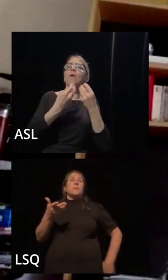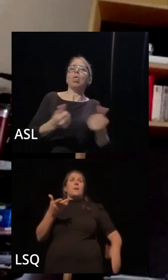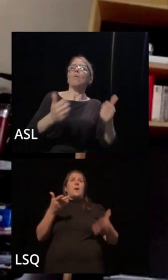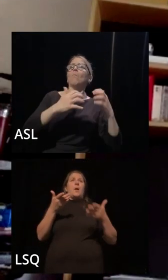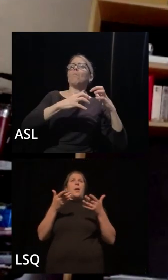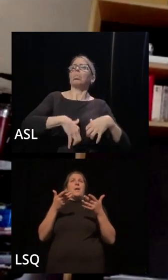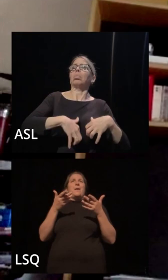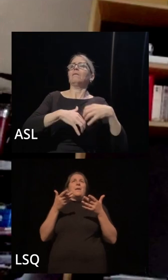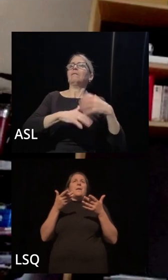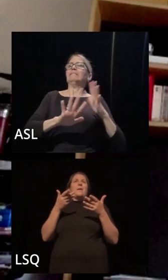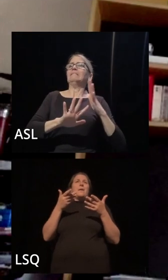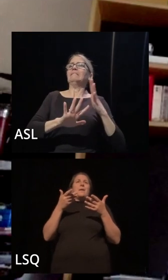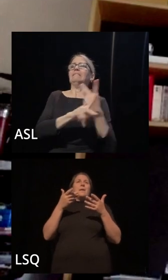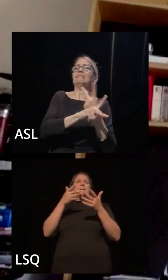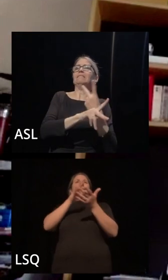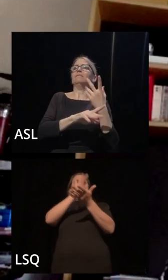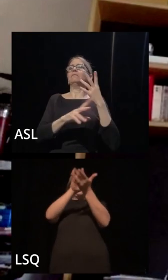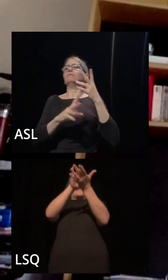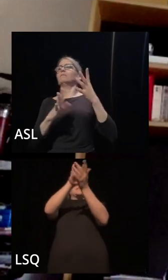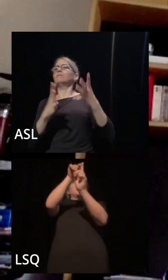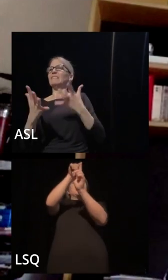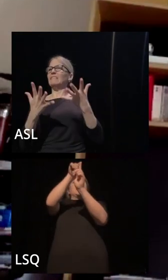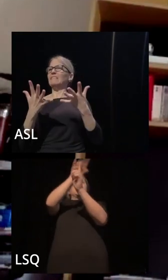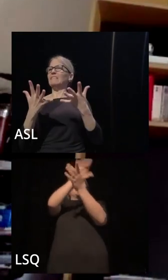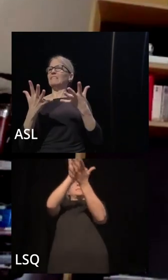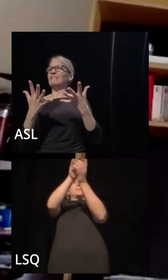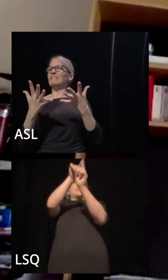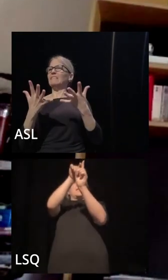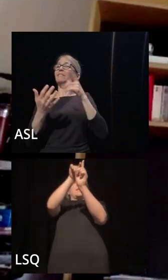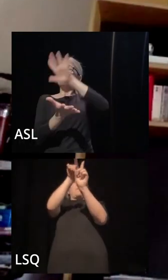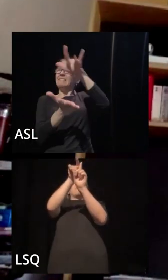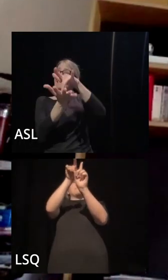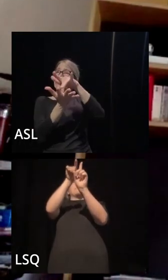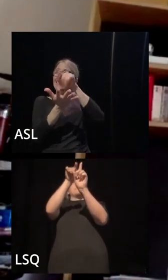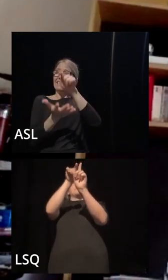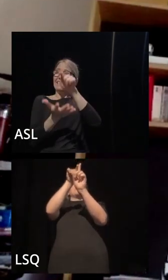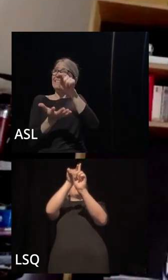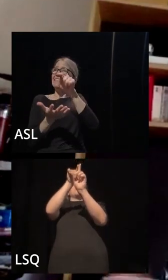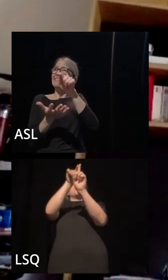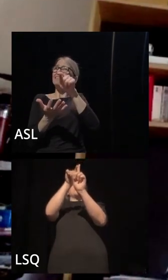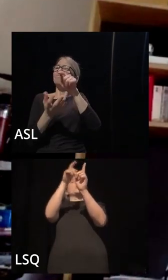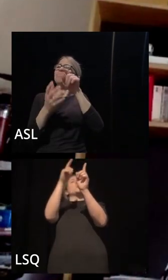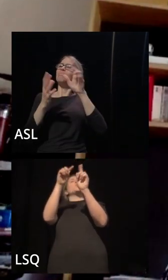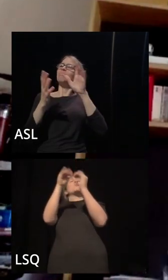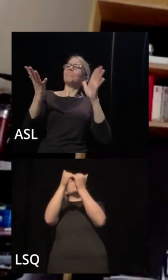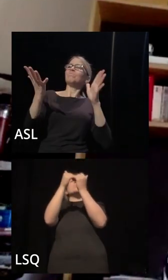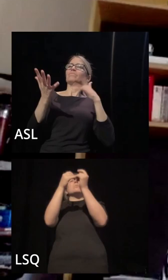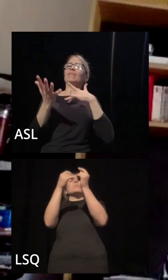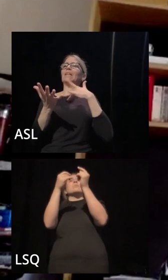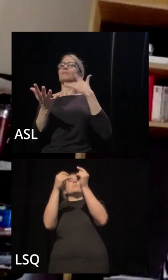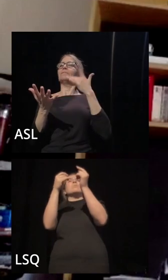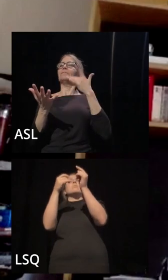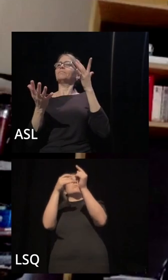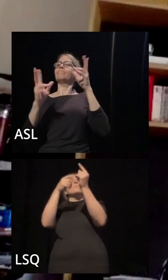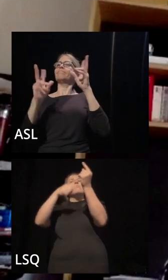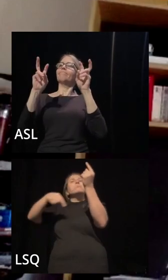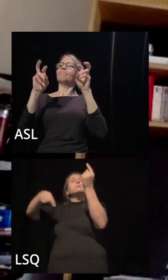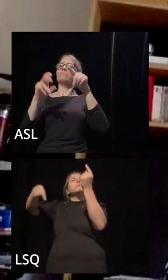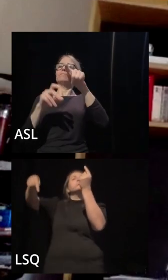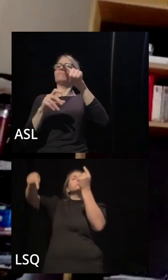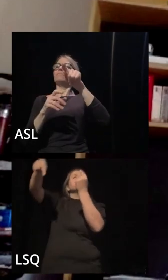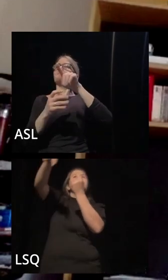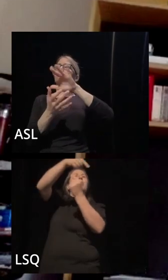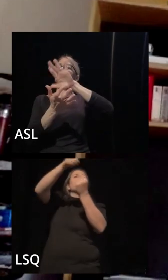centre qui attrape la marge et qui l'engloutit et parfois